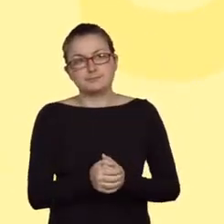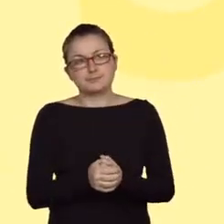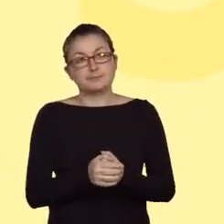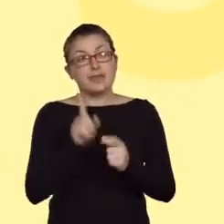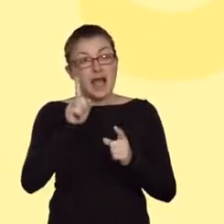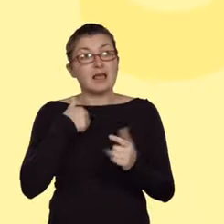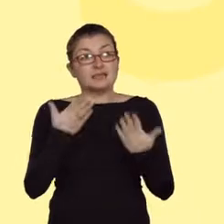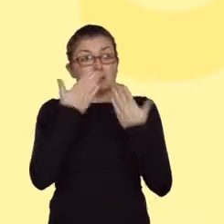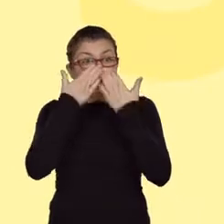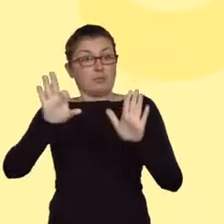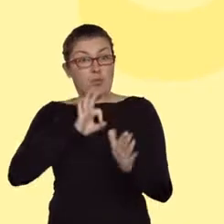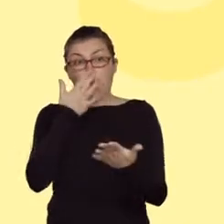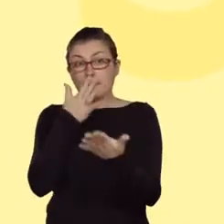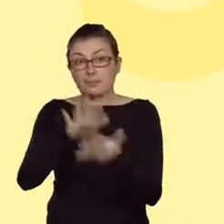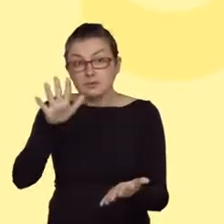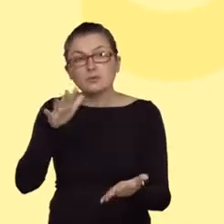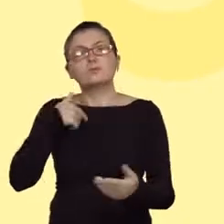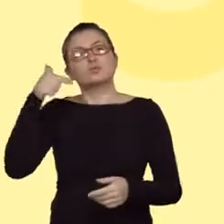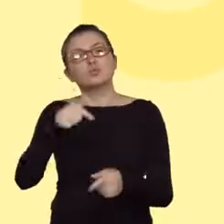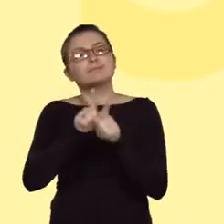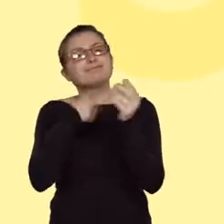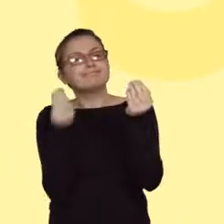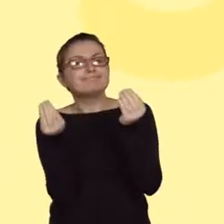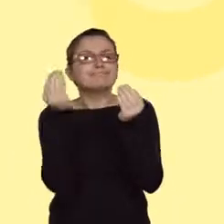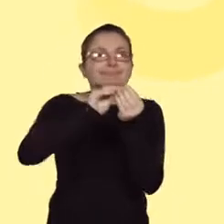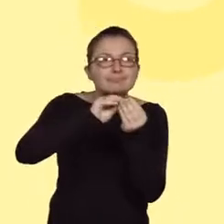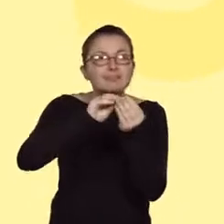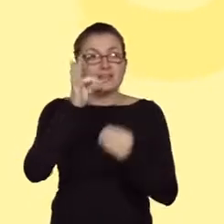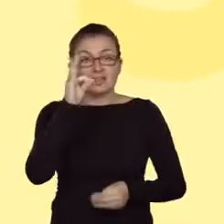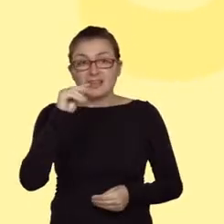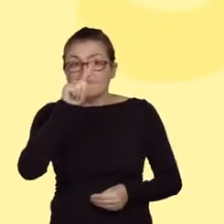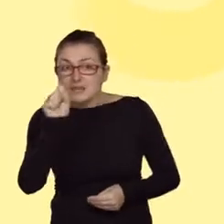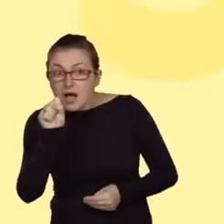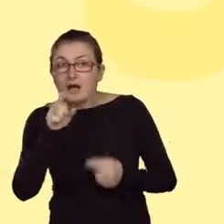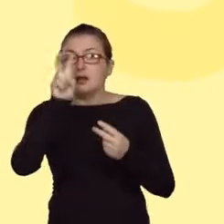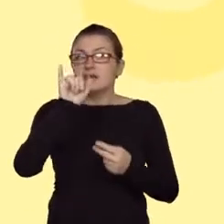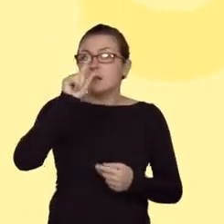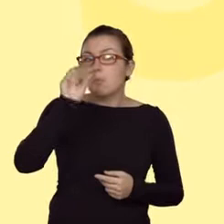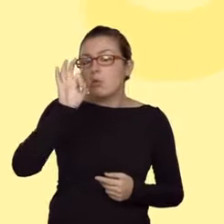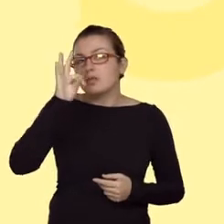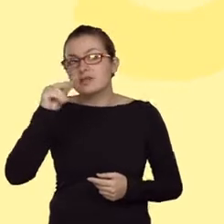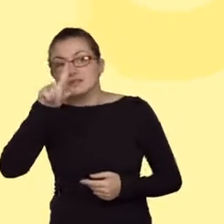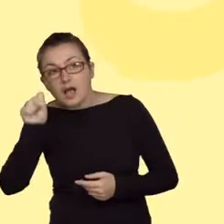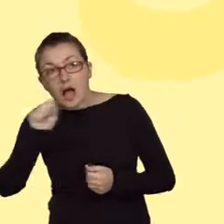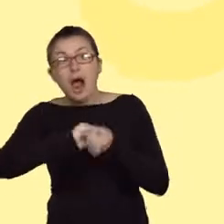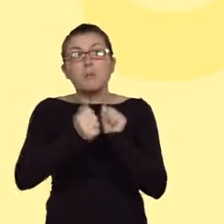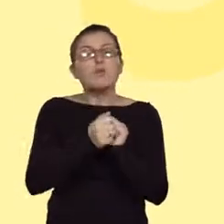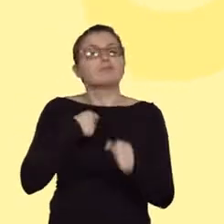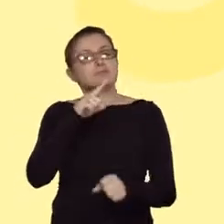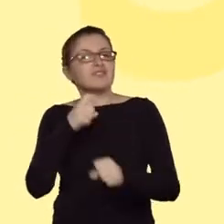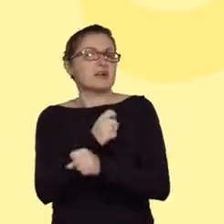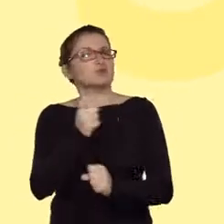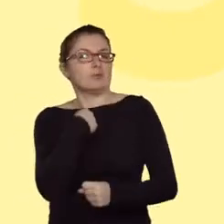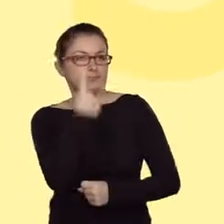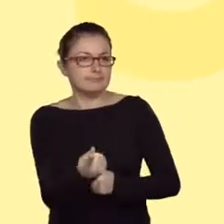poprawnie, powinno ono być rozbudowanym stwierdzeniem, tezą lub hipotezą. Powinno być też konsekwentnie podtrzymywane w